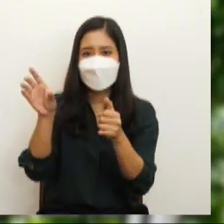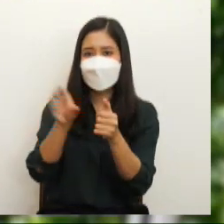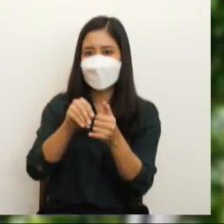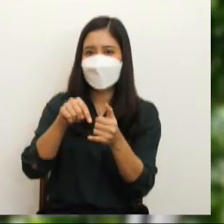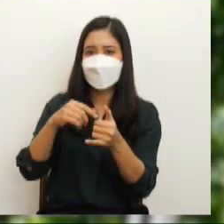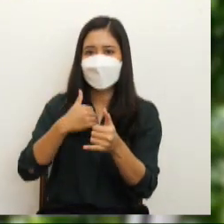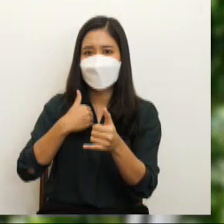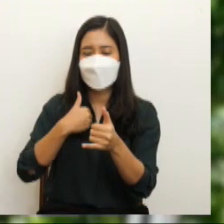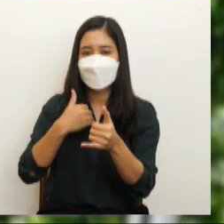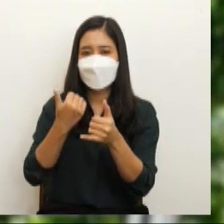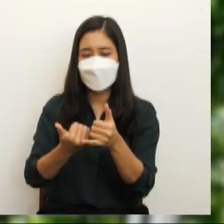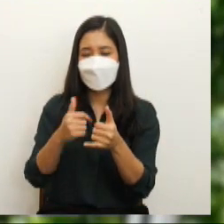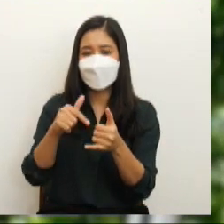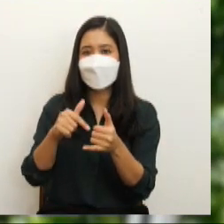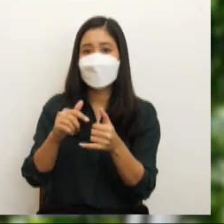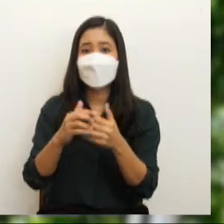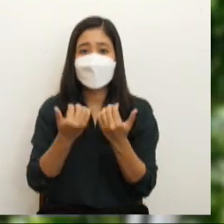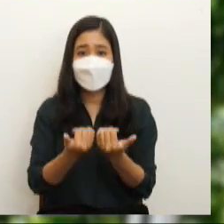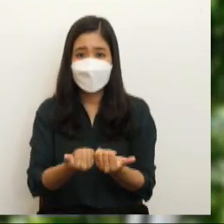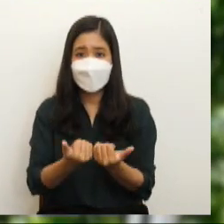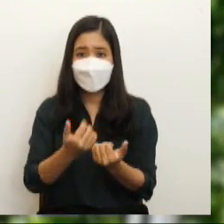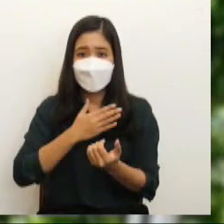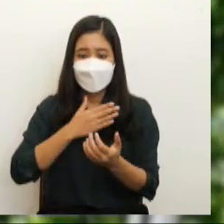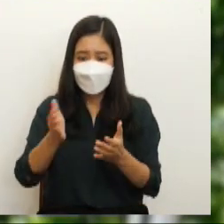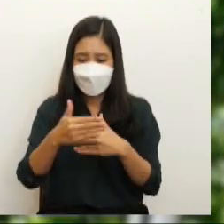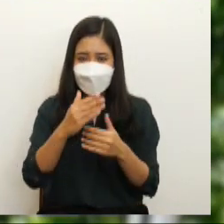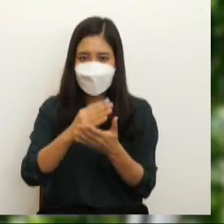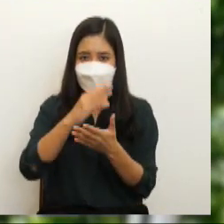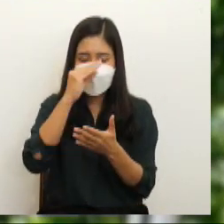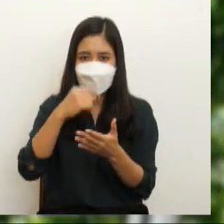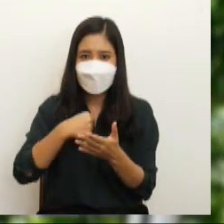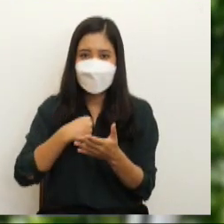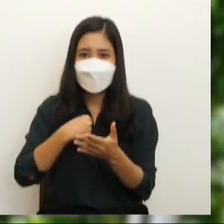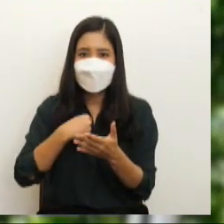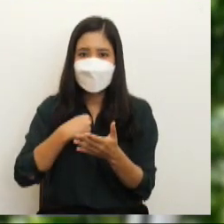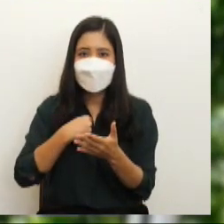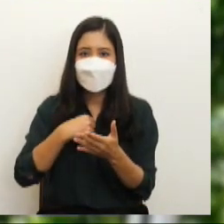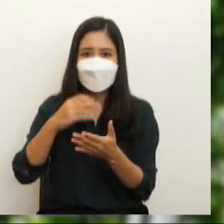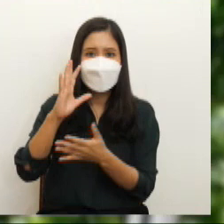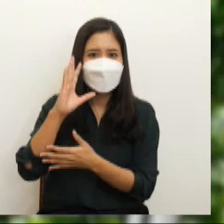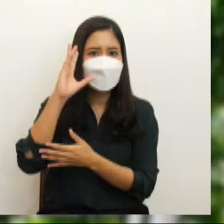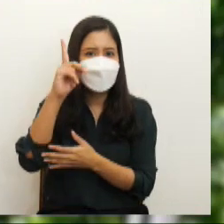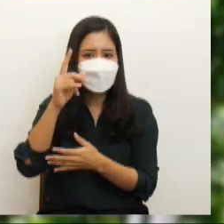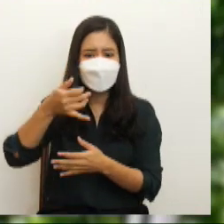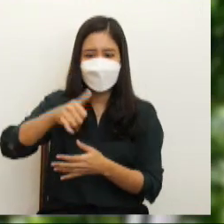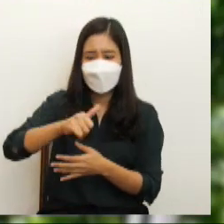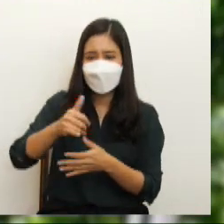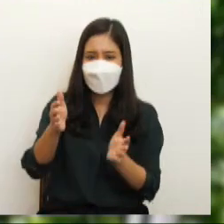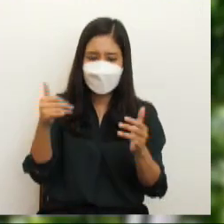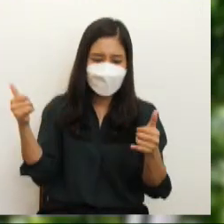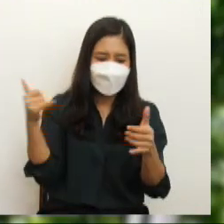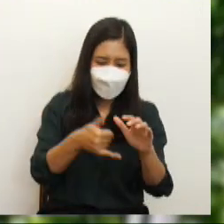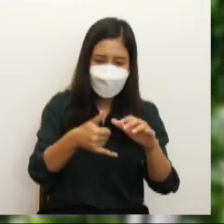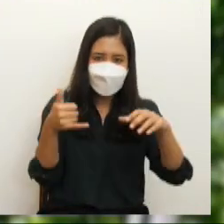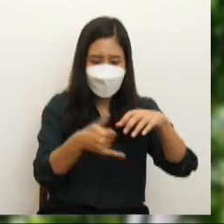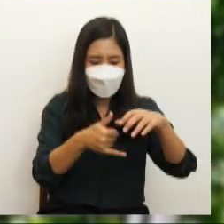ทุกโรงเรียนว่าในขณะที่เราออนไซต์อยู่เนี่ยเราต้องพร้อมเสมอว่าวันพรุ่งนี้อาจจะไม่ได้ออนไซต์ก็ได้เพราะการระบาดอาจจะเกิดขึ้นโดย